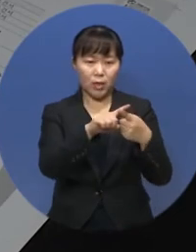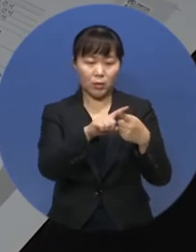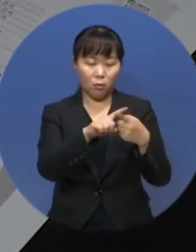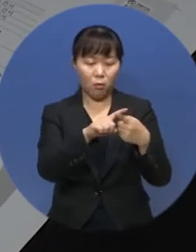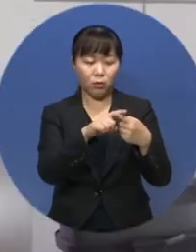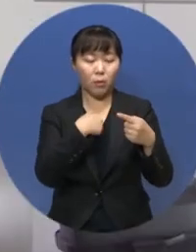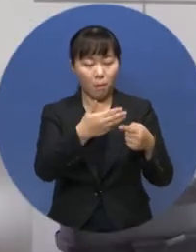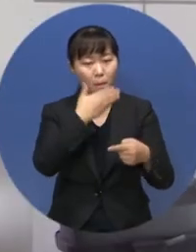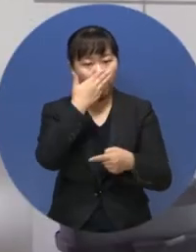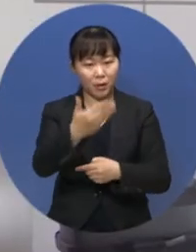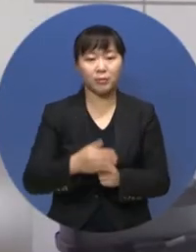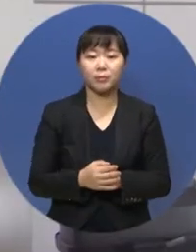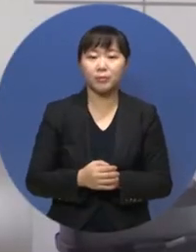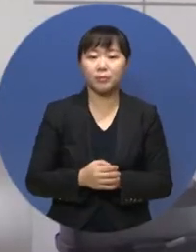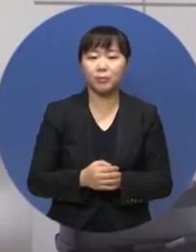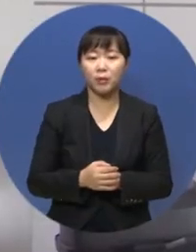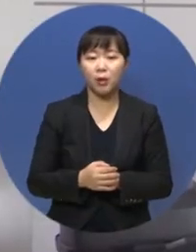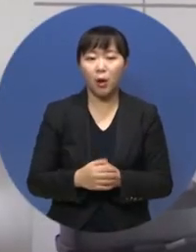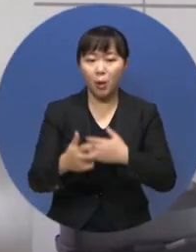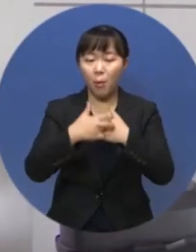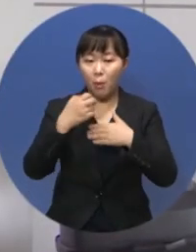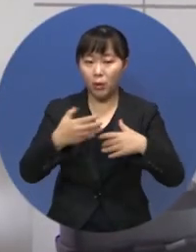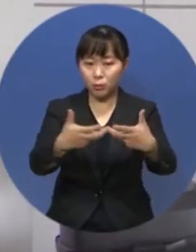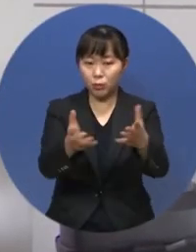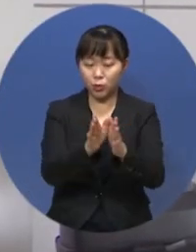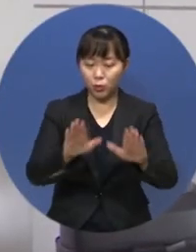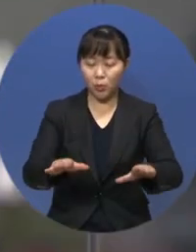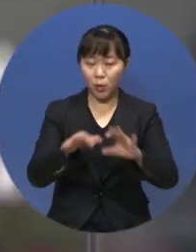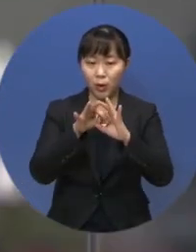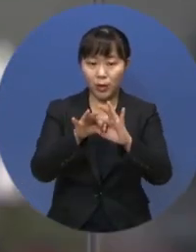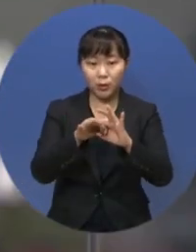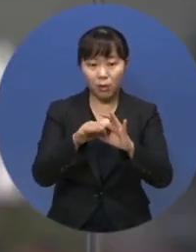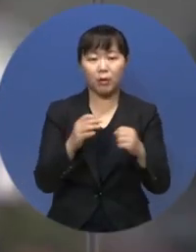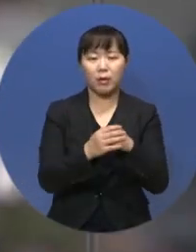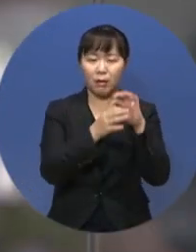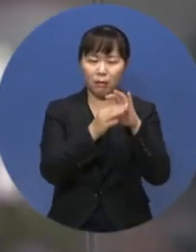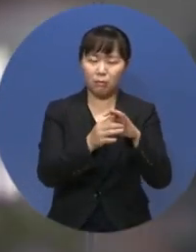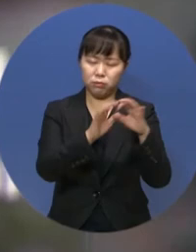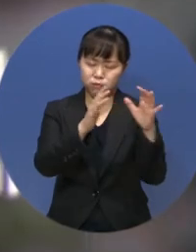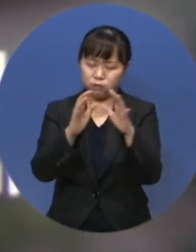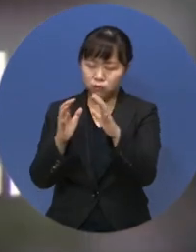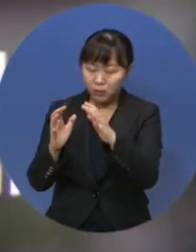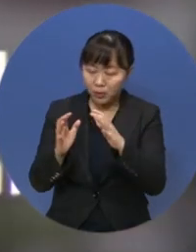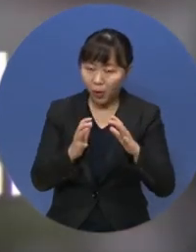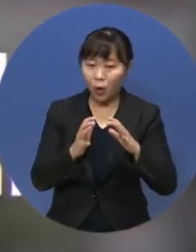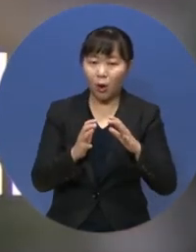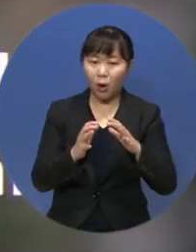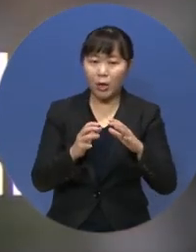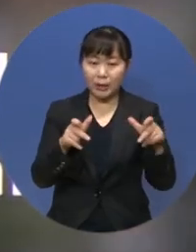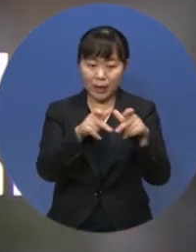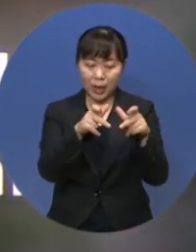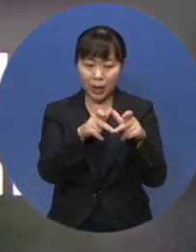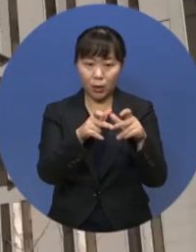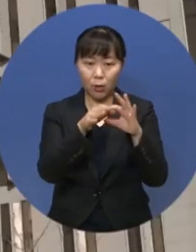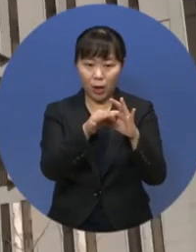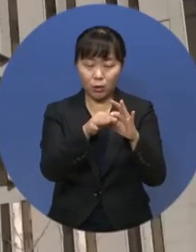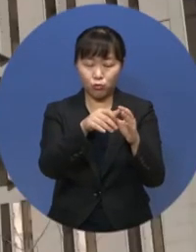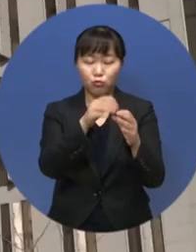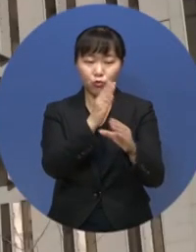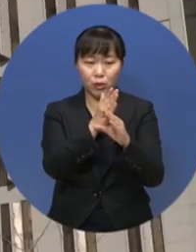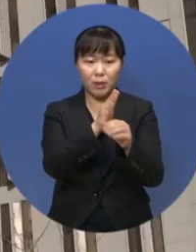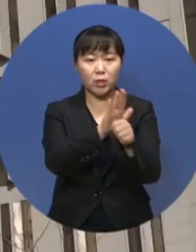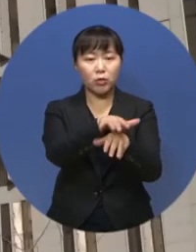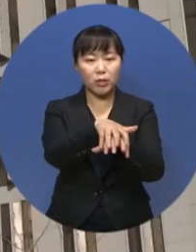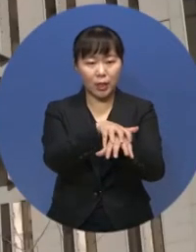있습니다 한편 복지부는 이번 조치에 대해 지속적인 논의를 거쳐 수요자 중심 창 애인 지원체계를